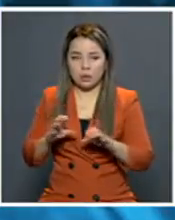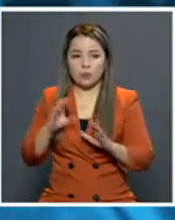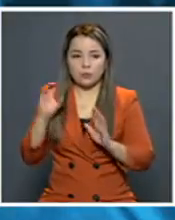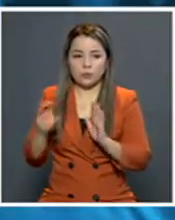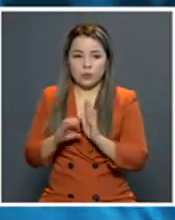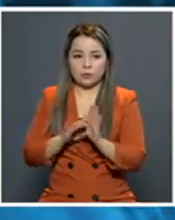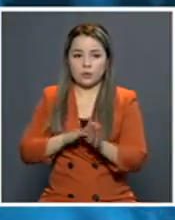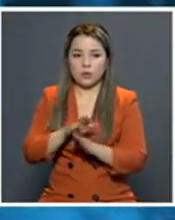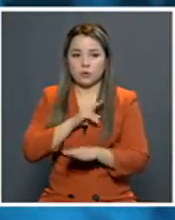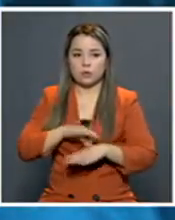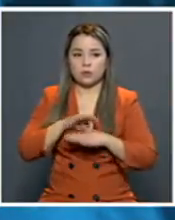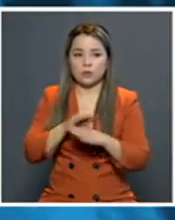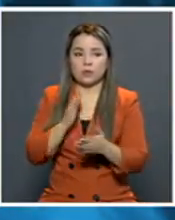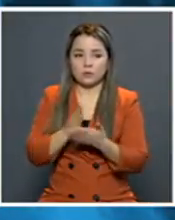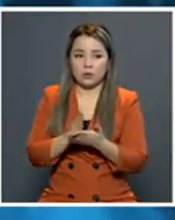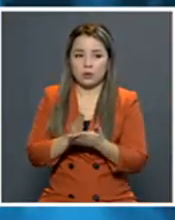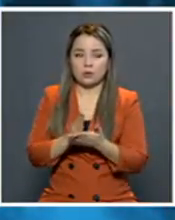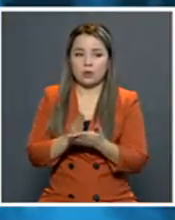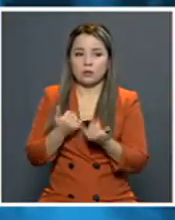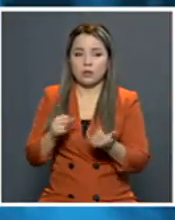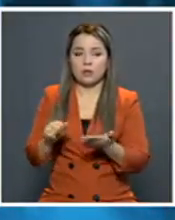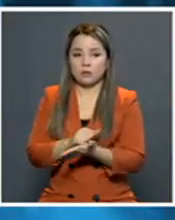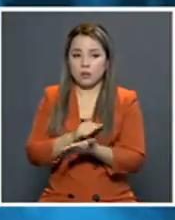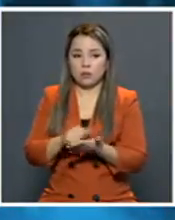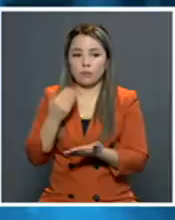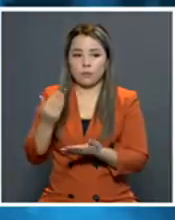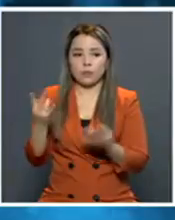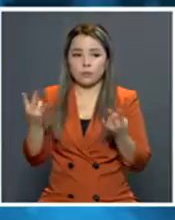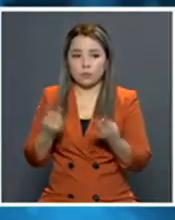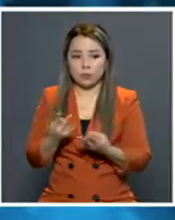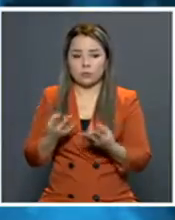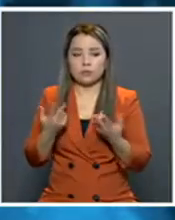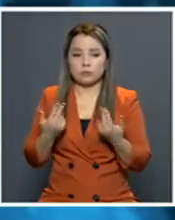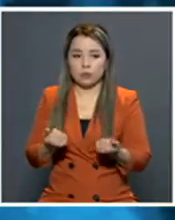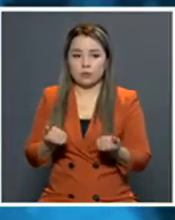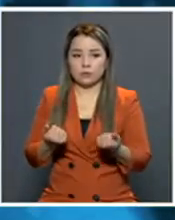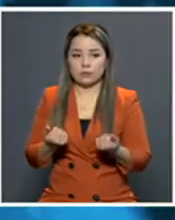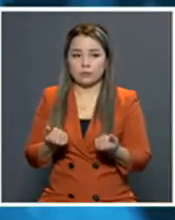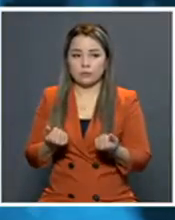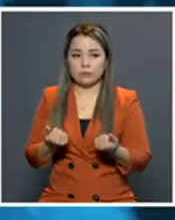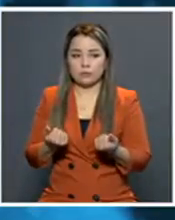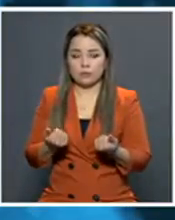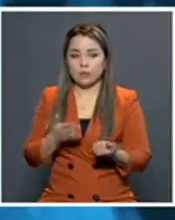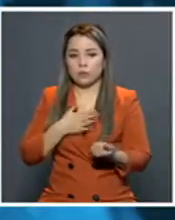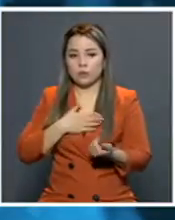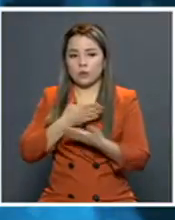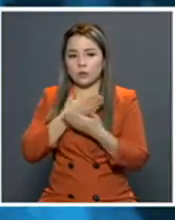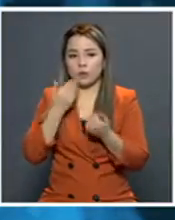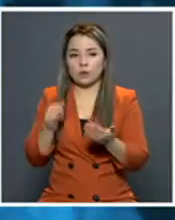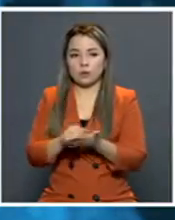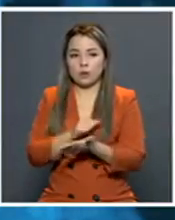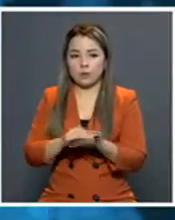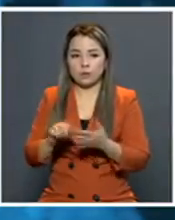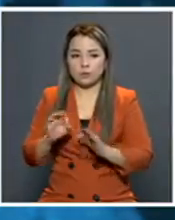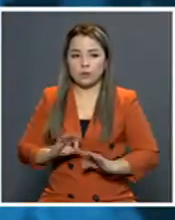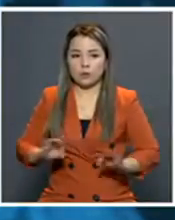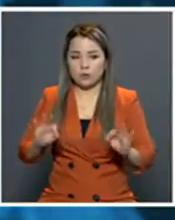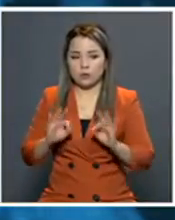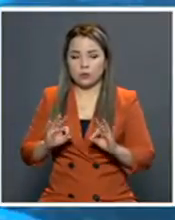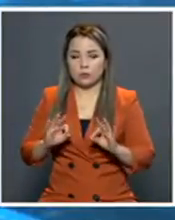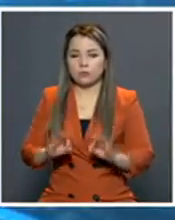негізі? Ну, вам как, с документами надо, да? Да. Нет, у нас без документов.